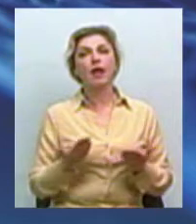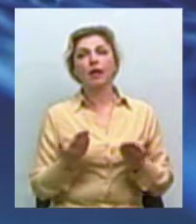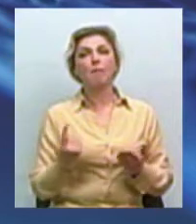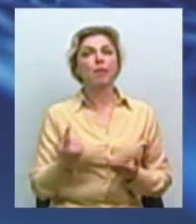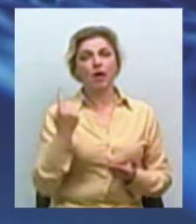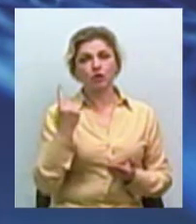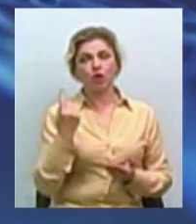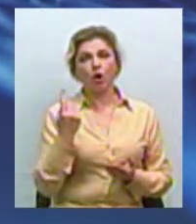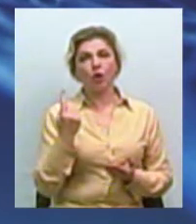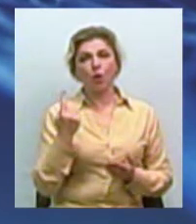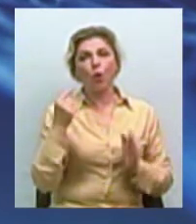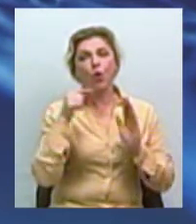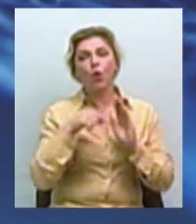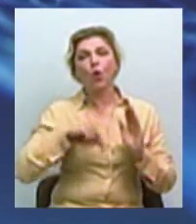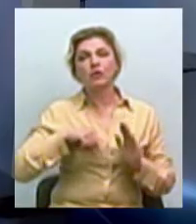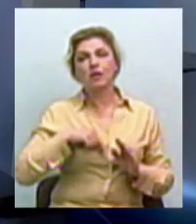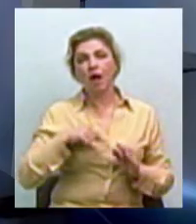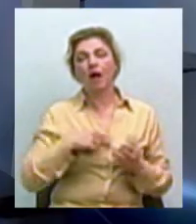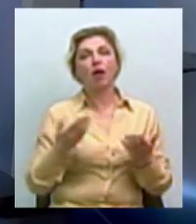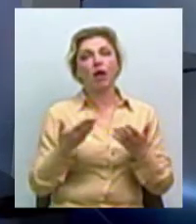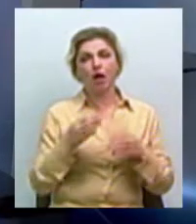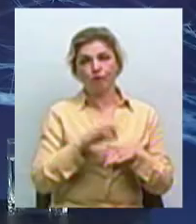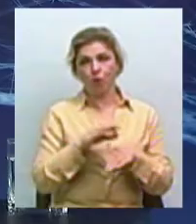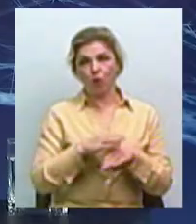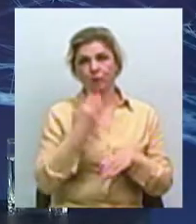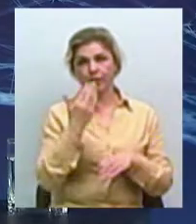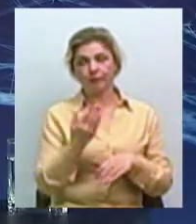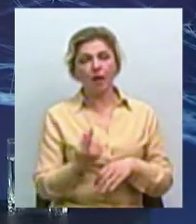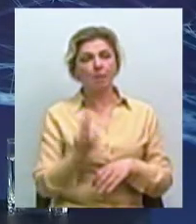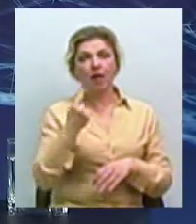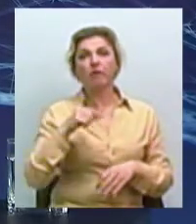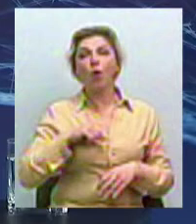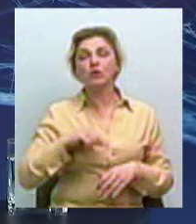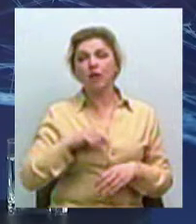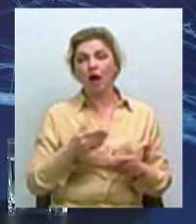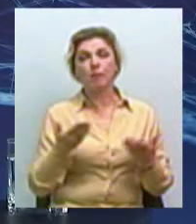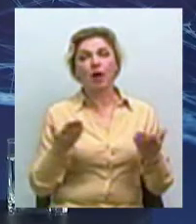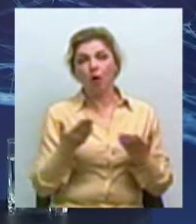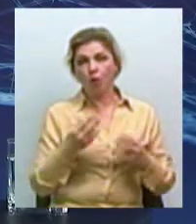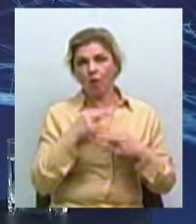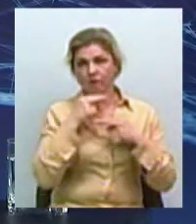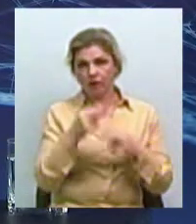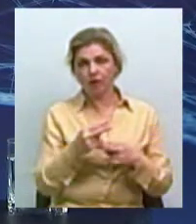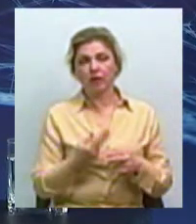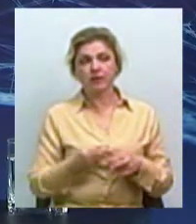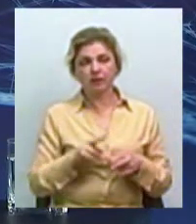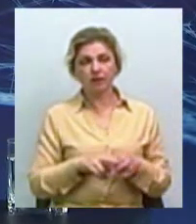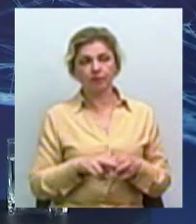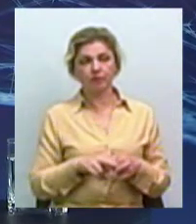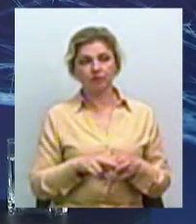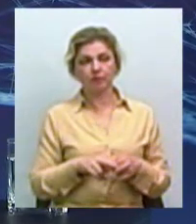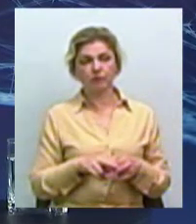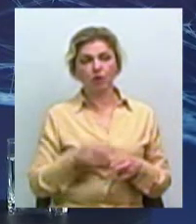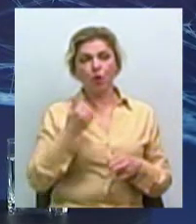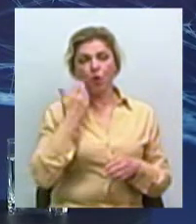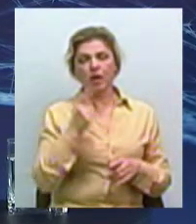перші ознаки хвороби? Першими ознаками, на що обов'язково потрібно звернути увагу, це коли